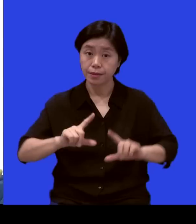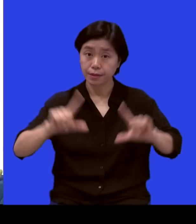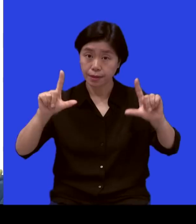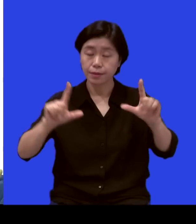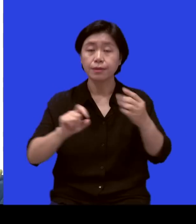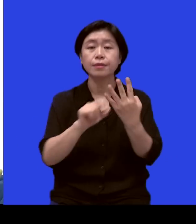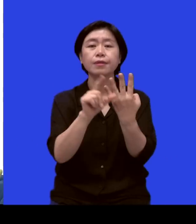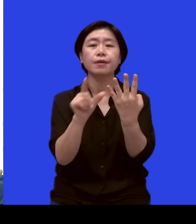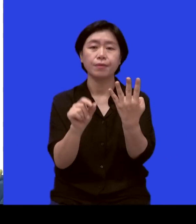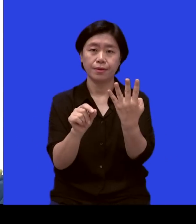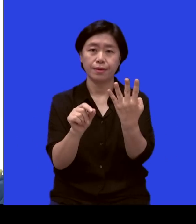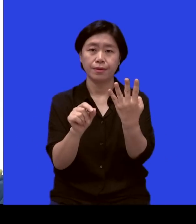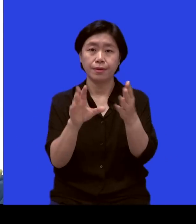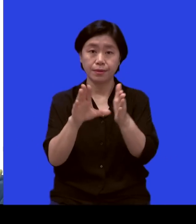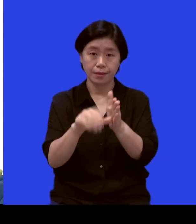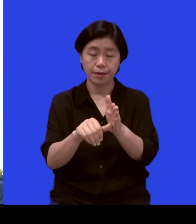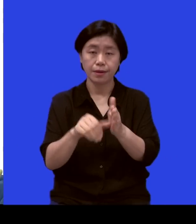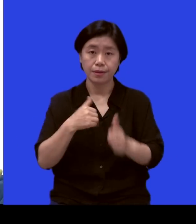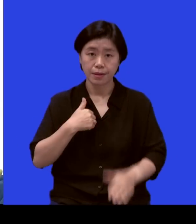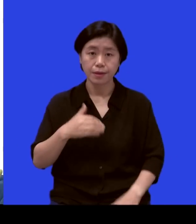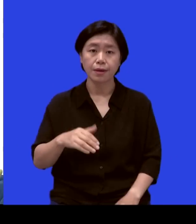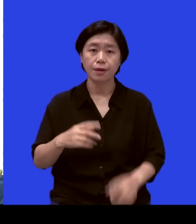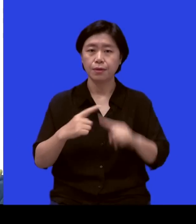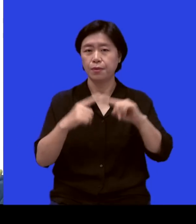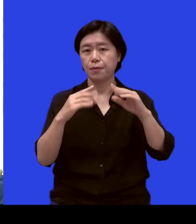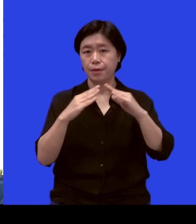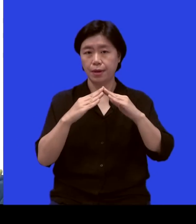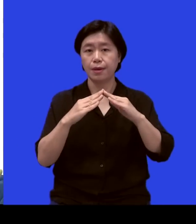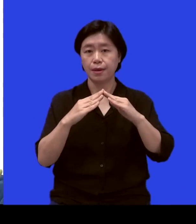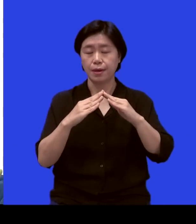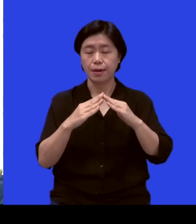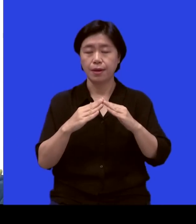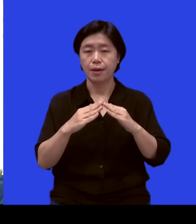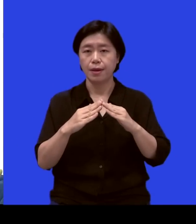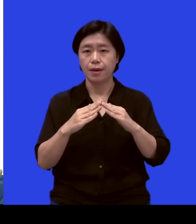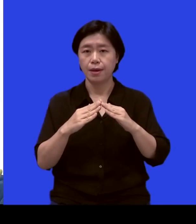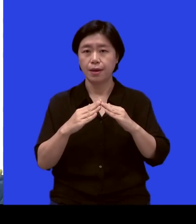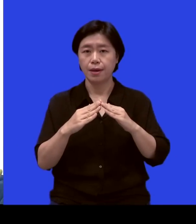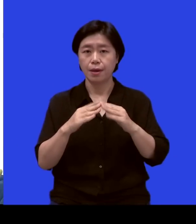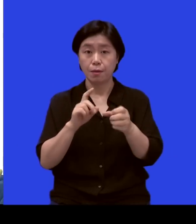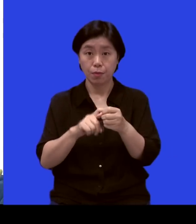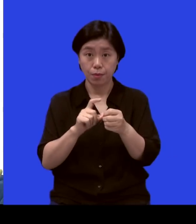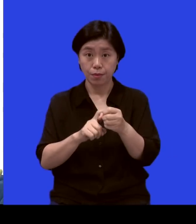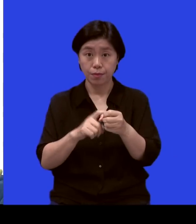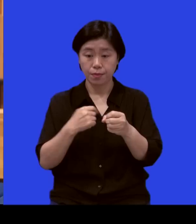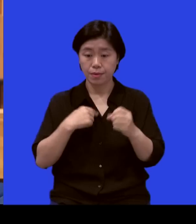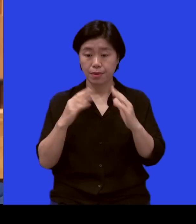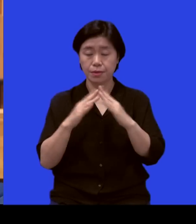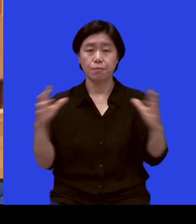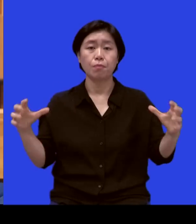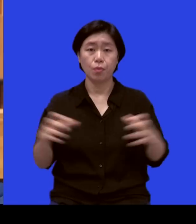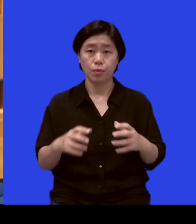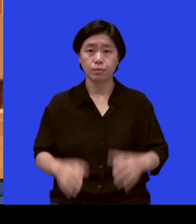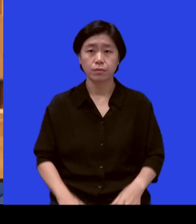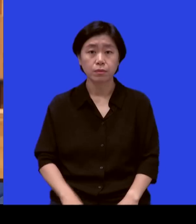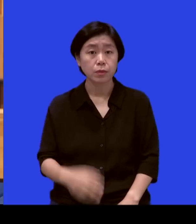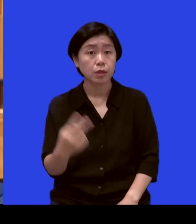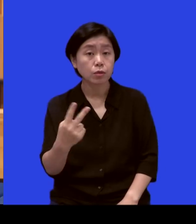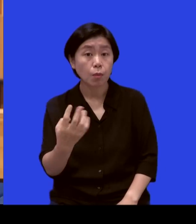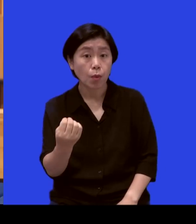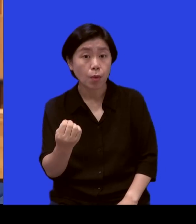4월 제가 첫 주에 교회를 이제 그냥 모인 거예요, 우리 집에서. 따로 준비하지도 않고 때가 이르렀기